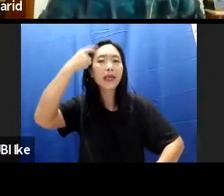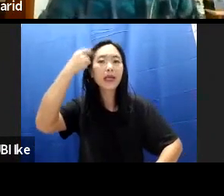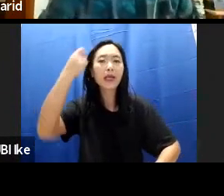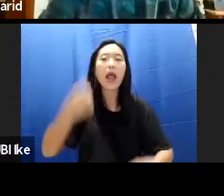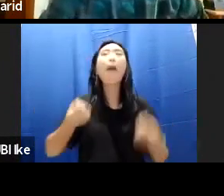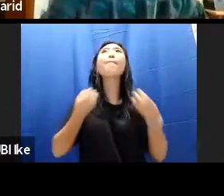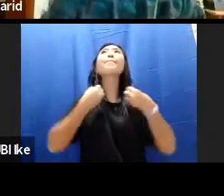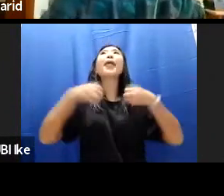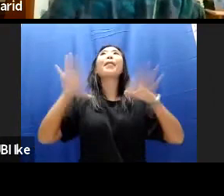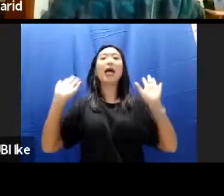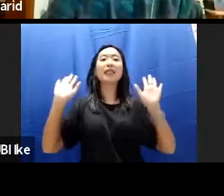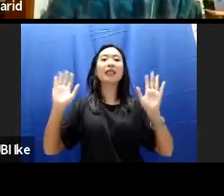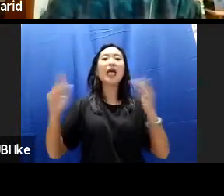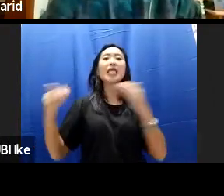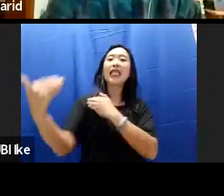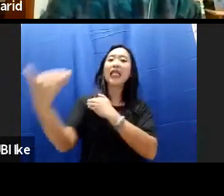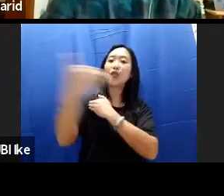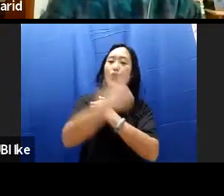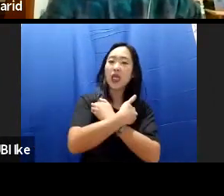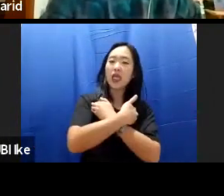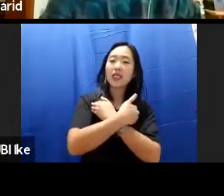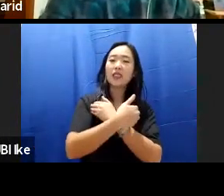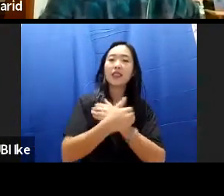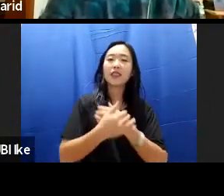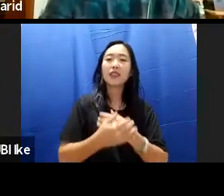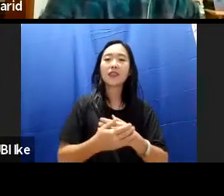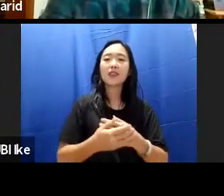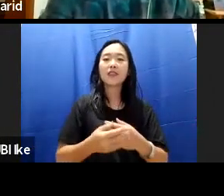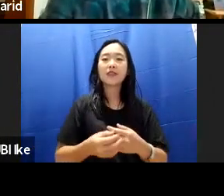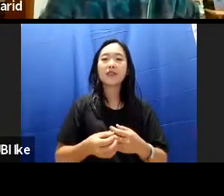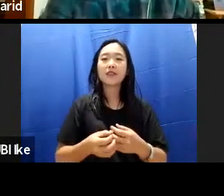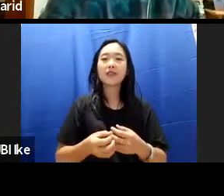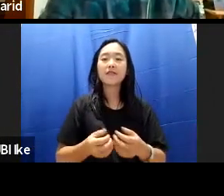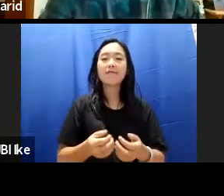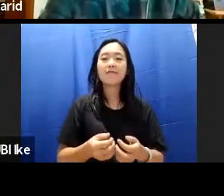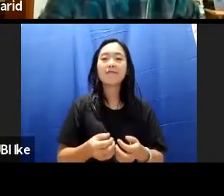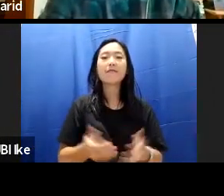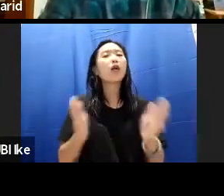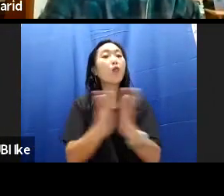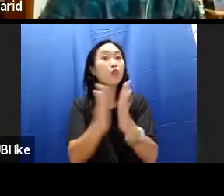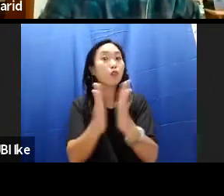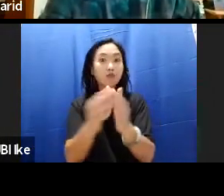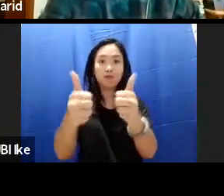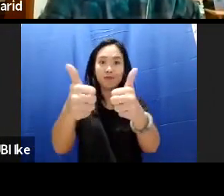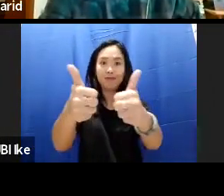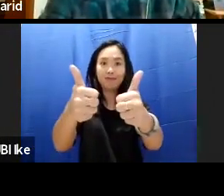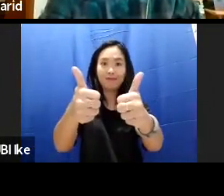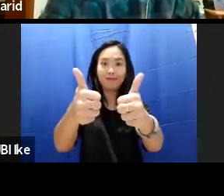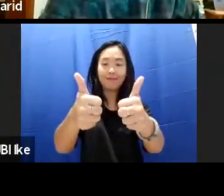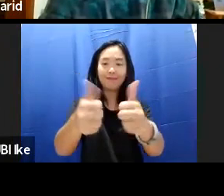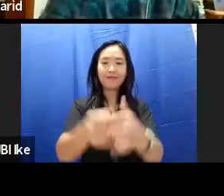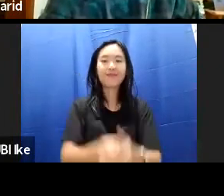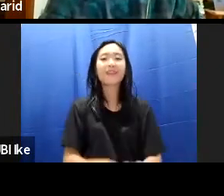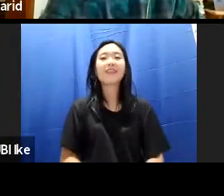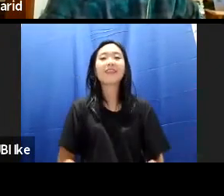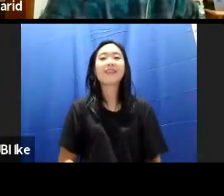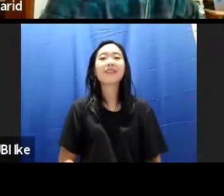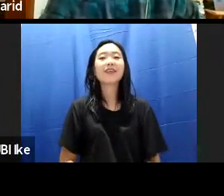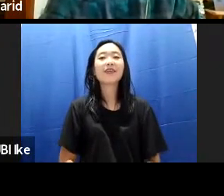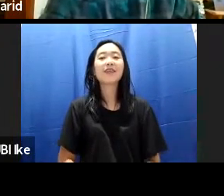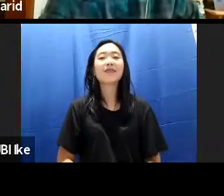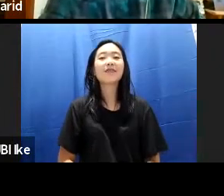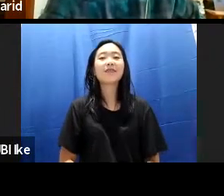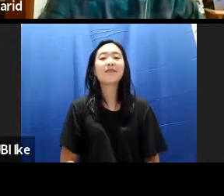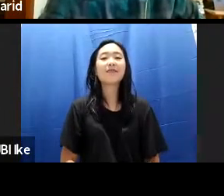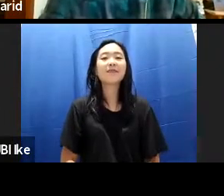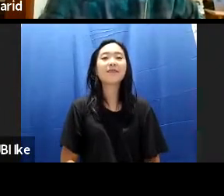dilindungi, serta diapresiasi atas nama kebebasan berpendapat dan berpikir, serta kemerdekaan akademik.